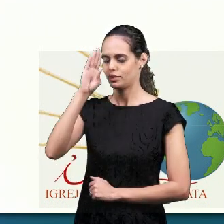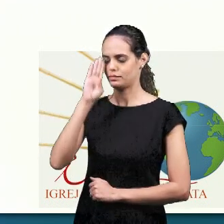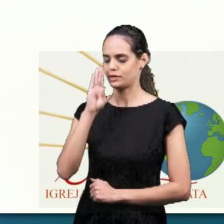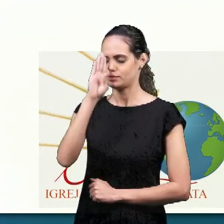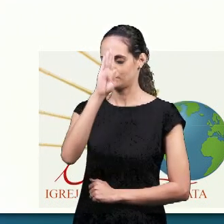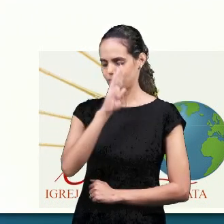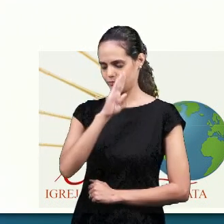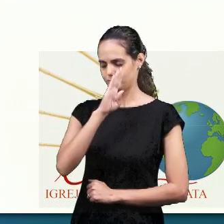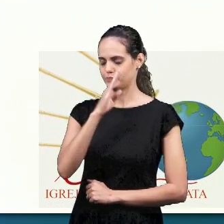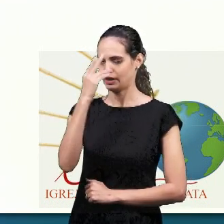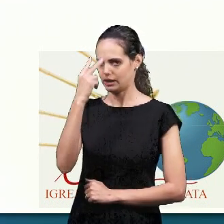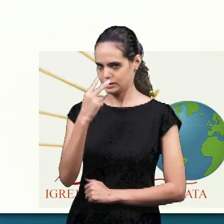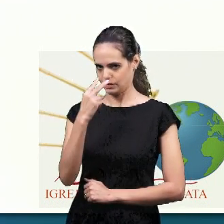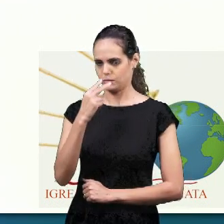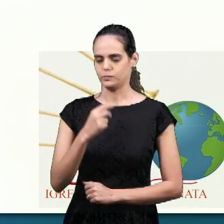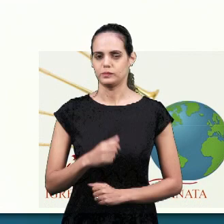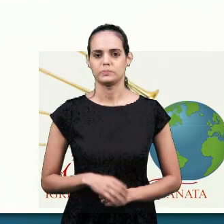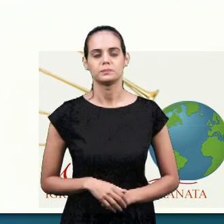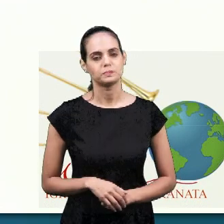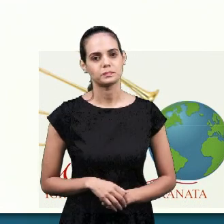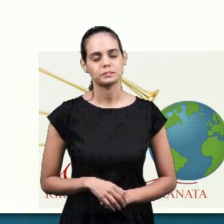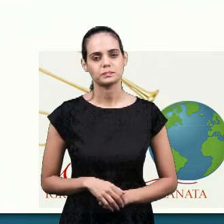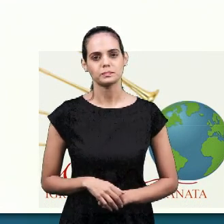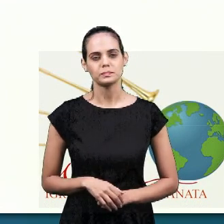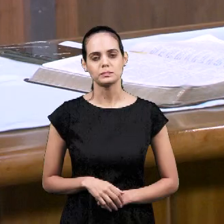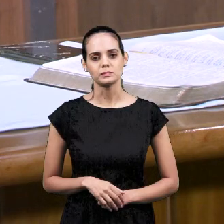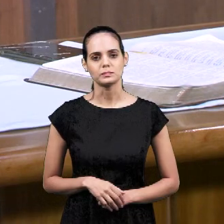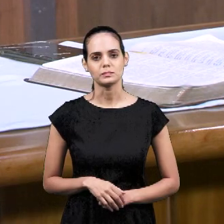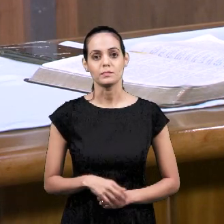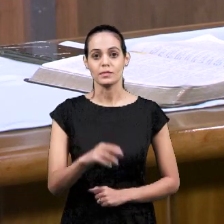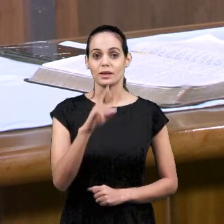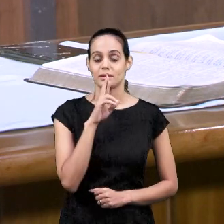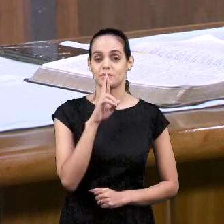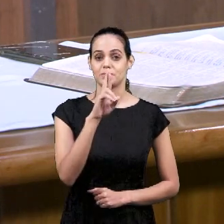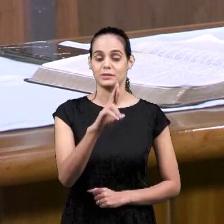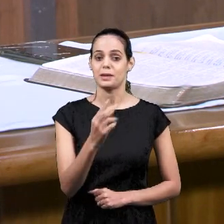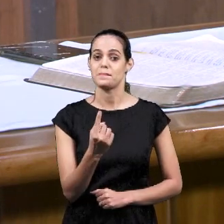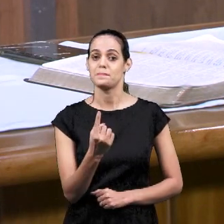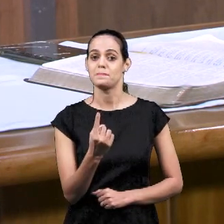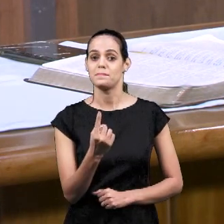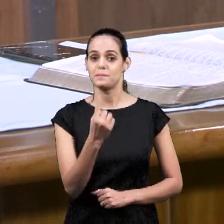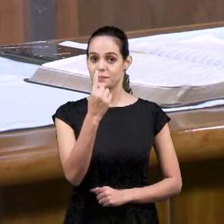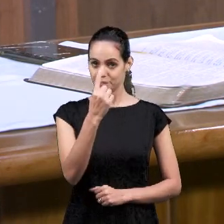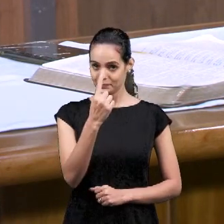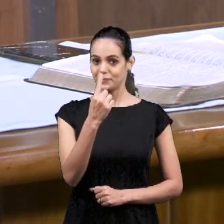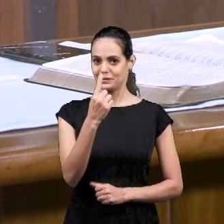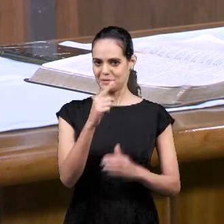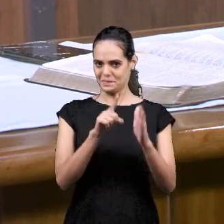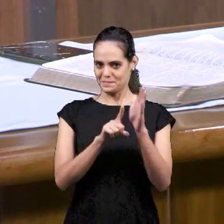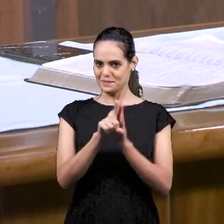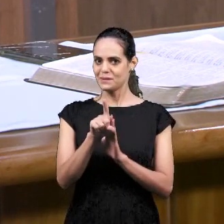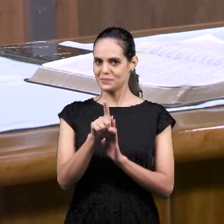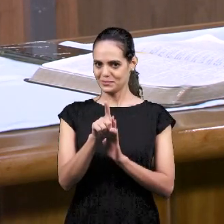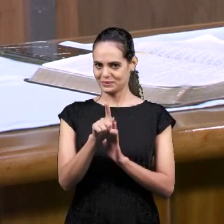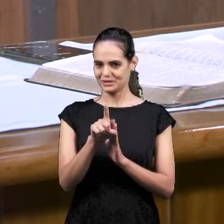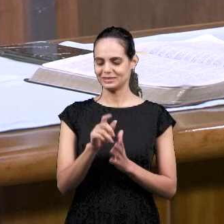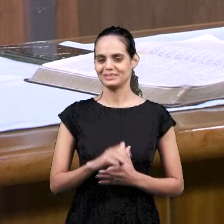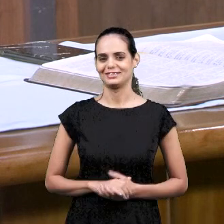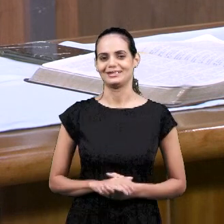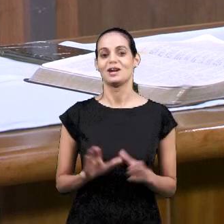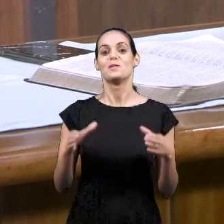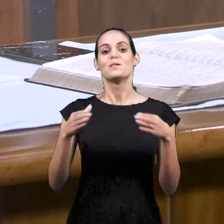événement, la rencontre de Jésus avec l'aveugle Bartimée. Là, pour répondre à cette première question, Je vais adresser cette première question